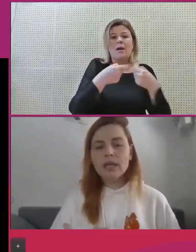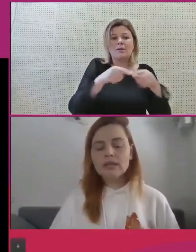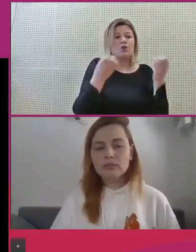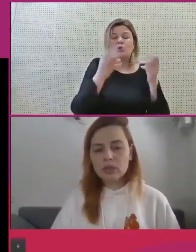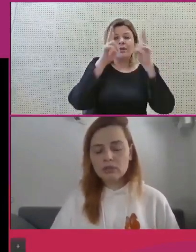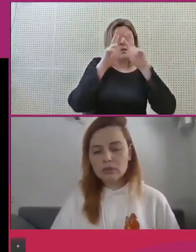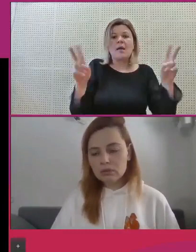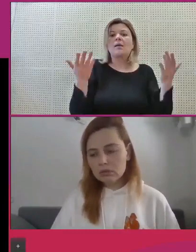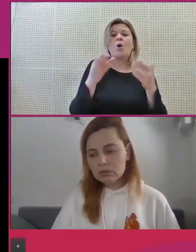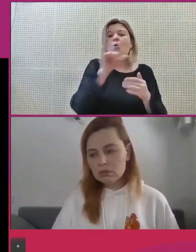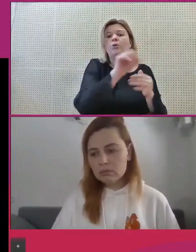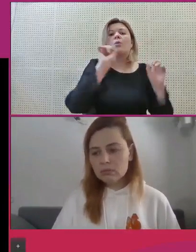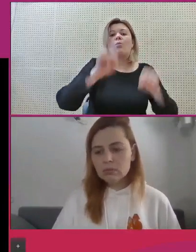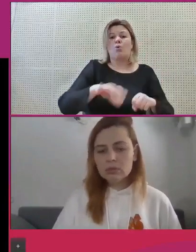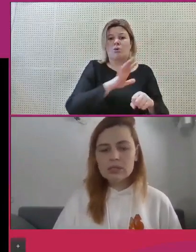сложно понять вот это вот